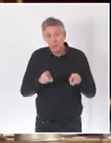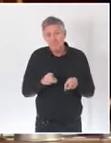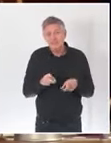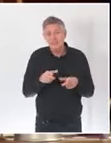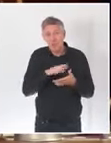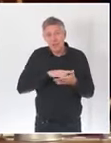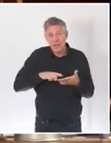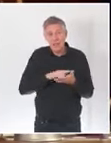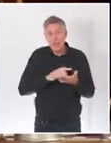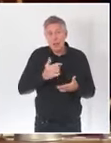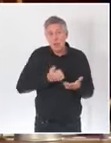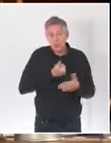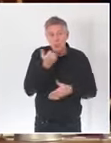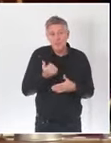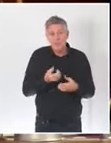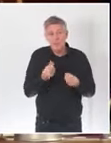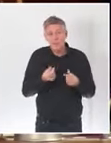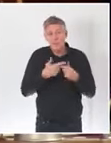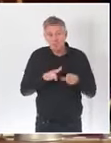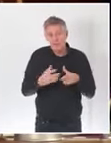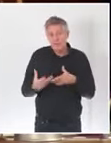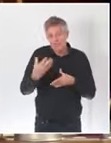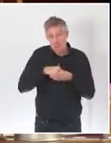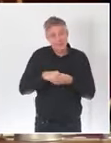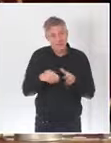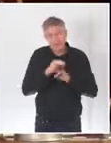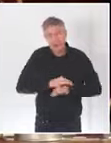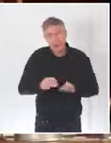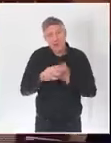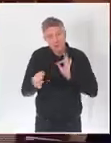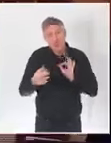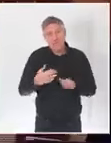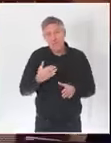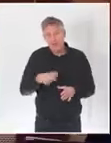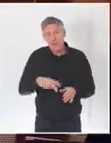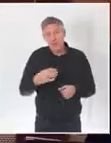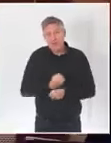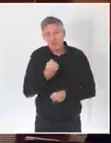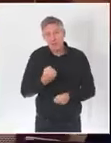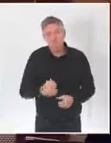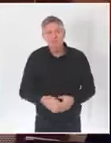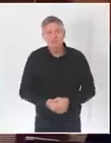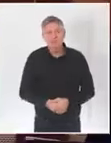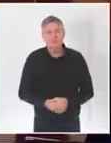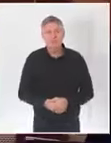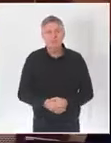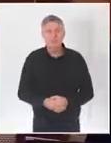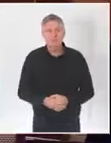défendre l'autonomie des finances locales. Merci. Merci Céline.